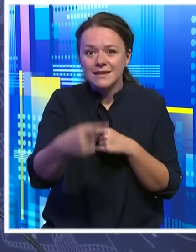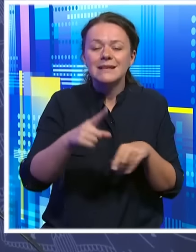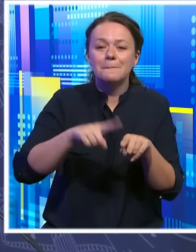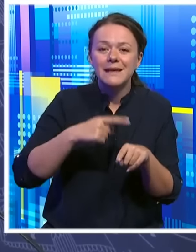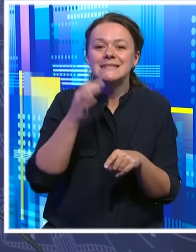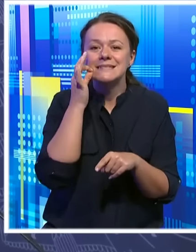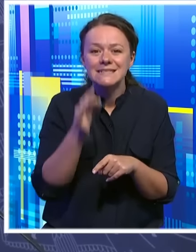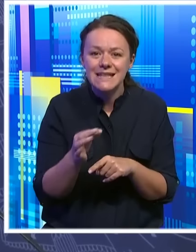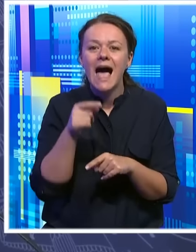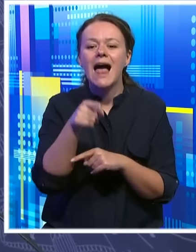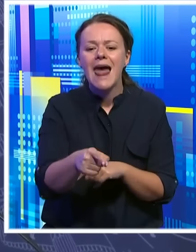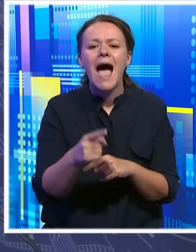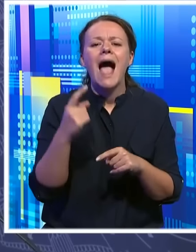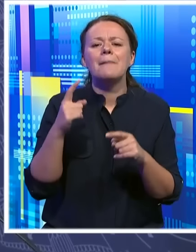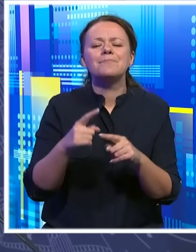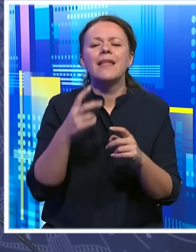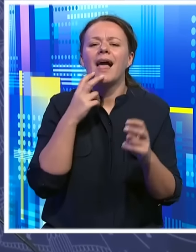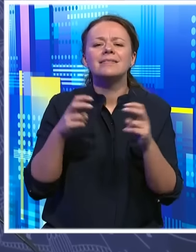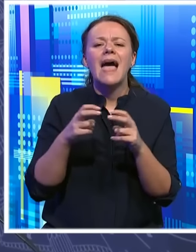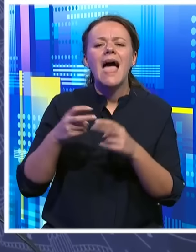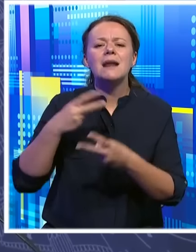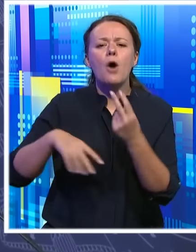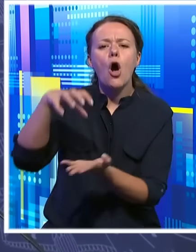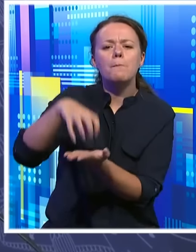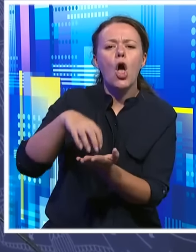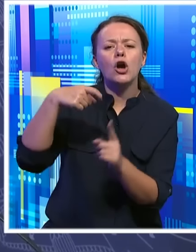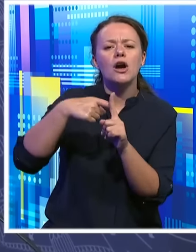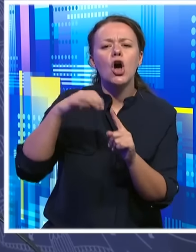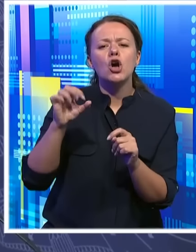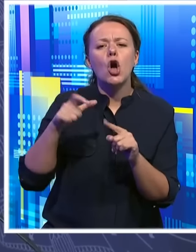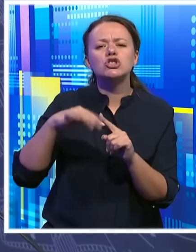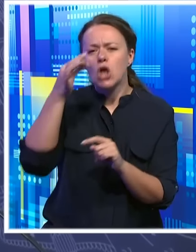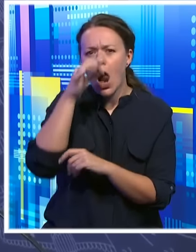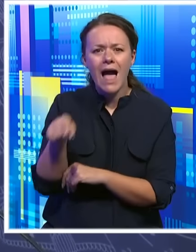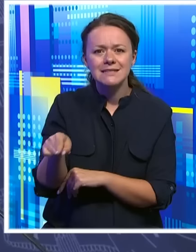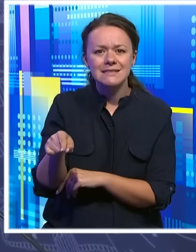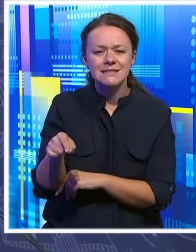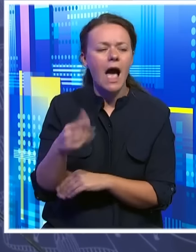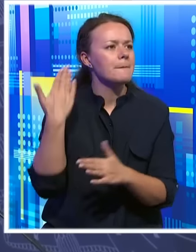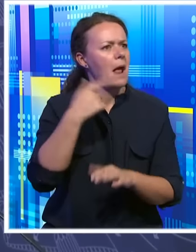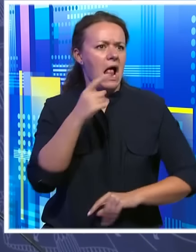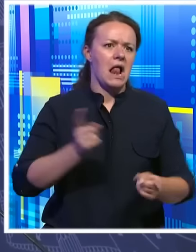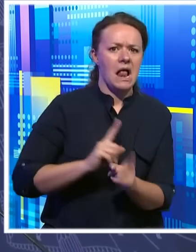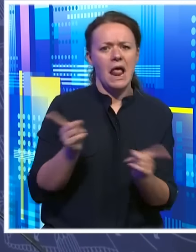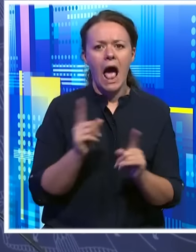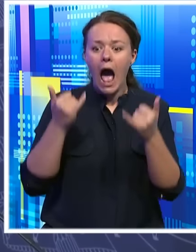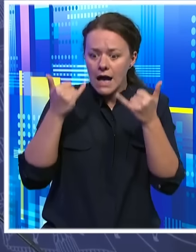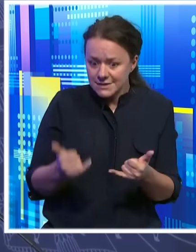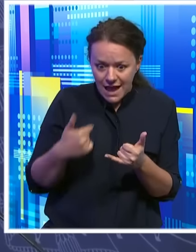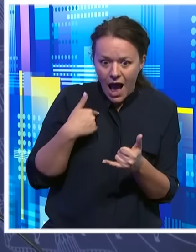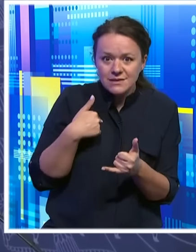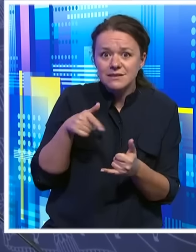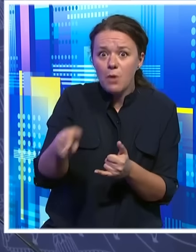govorili zašto termoblok u Kostolcu, sad će nas taj termoblok spasiti, da nismo izgradili taj termoblok. To će biti jedini energetski objekat u